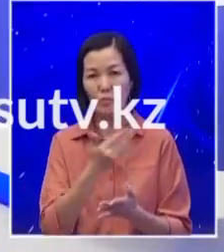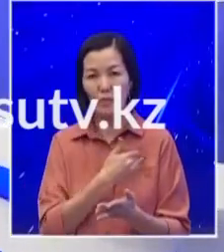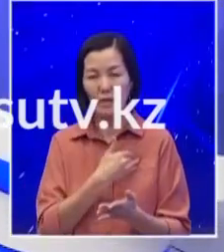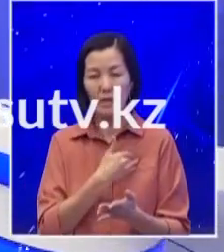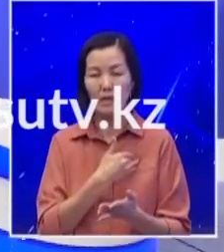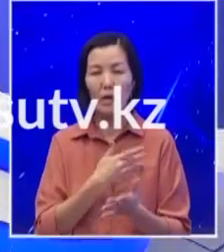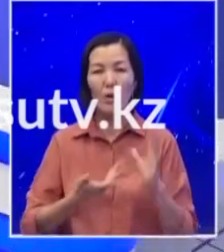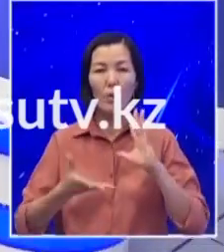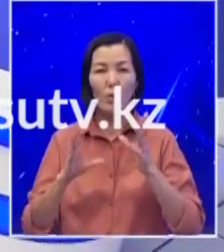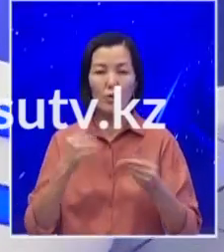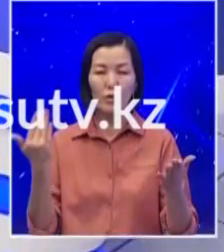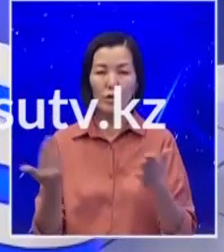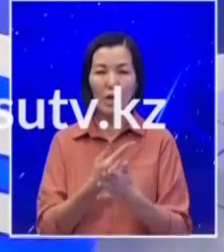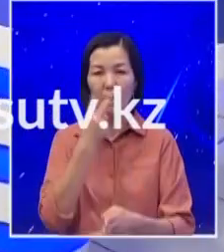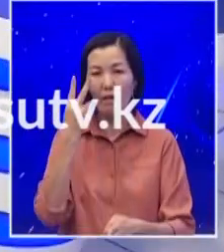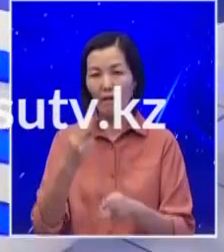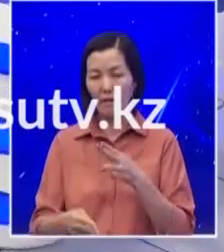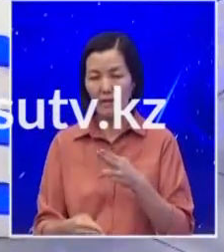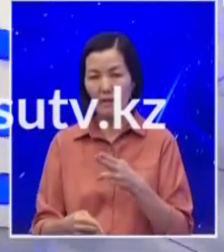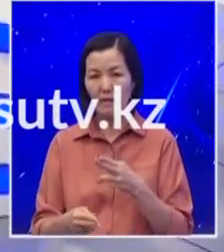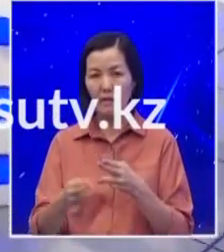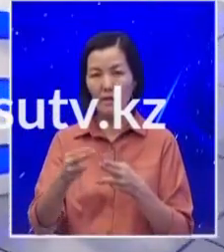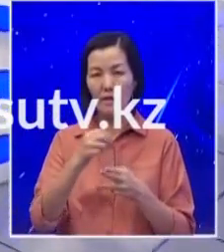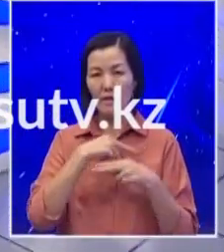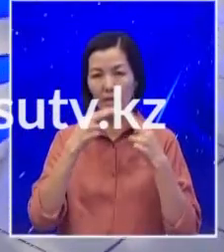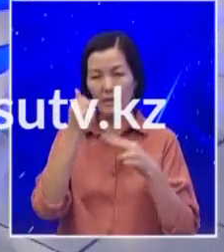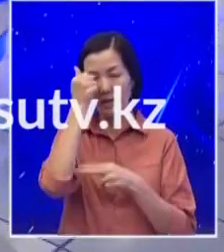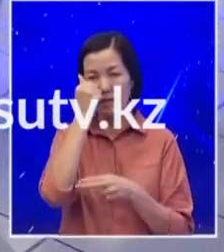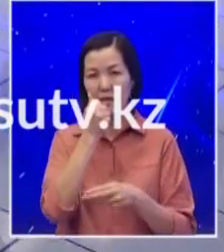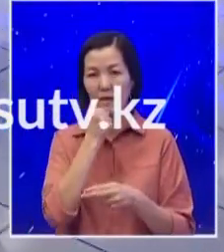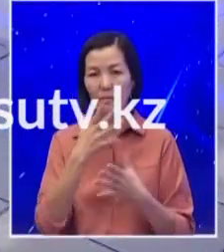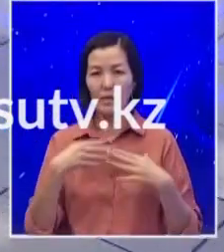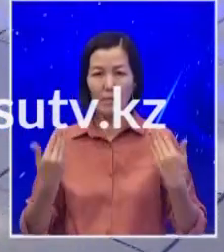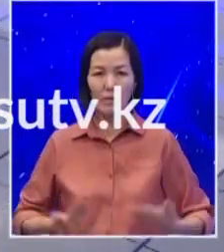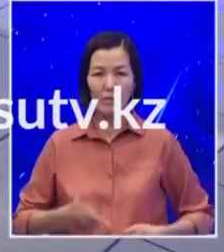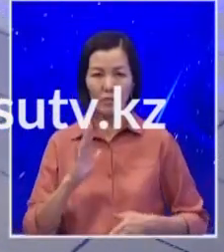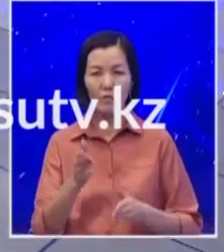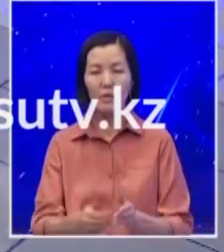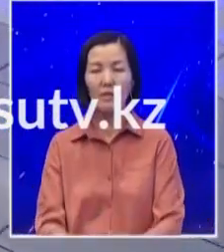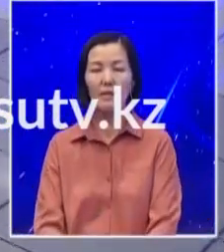Қадірменді көрермен, бүгінгі айтар ақпараттар легі осы. Амандықта қалысқанша, сау болыңыздар.